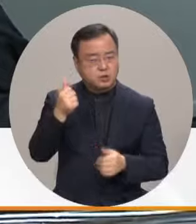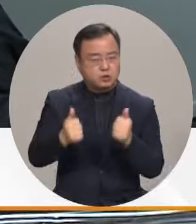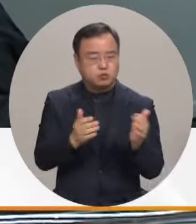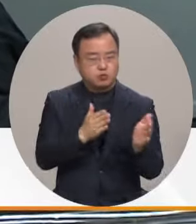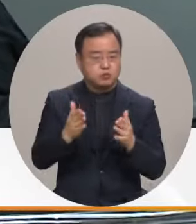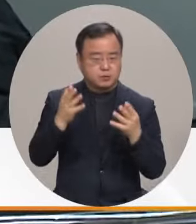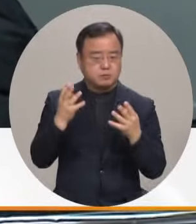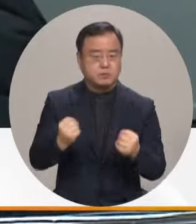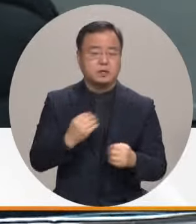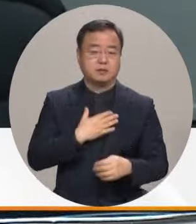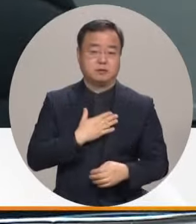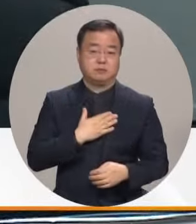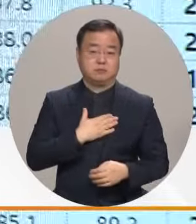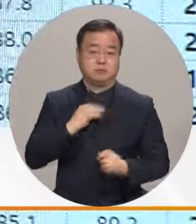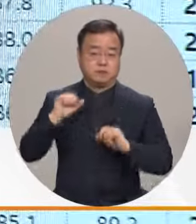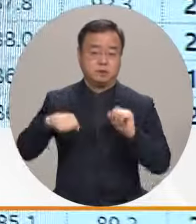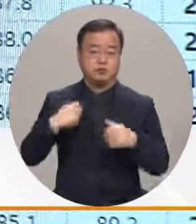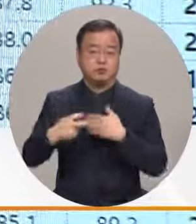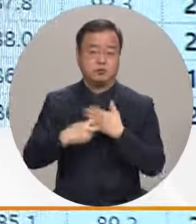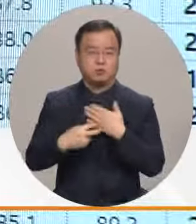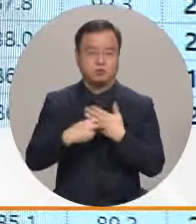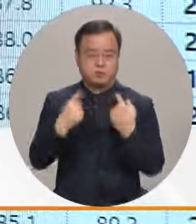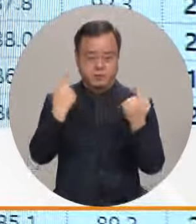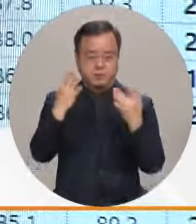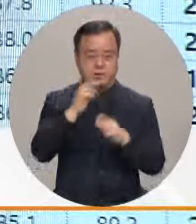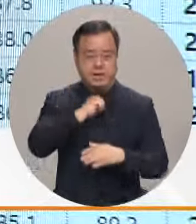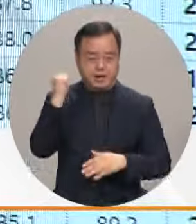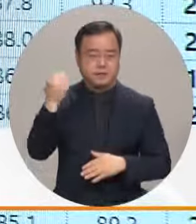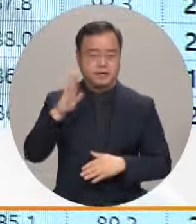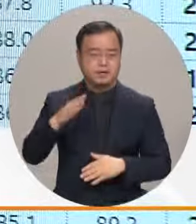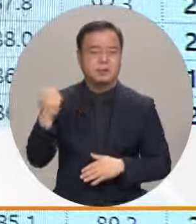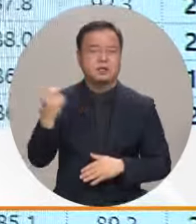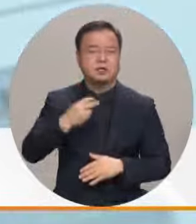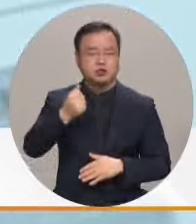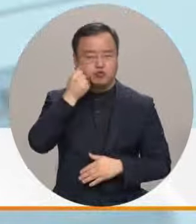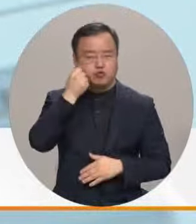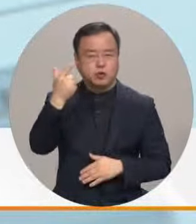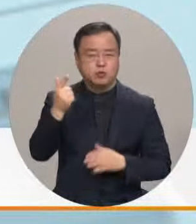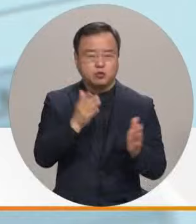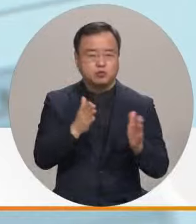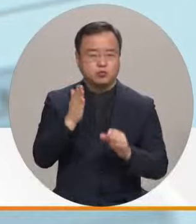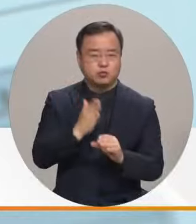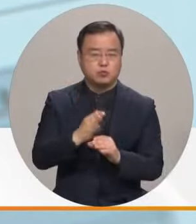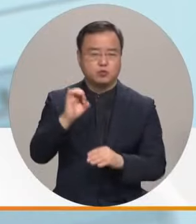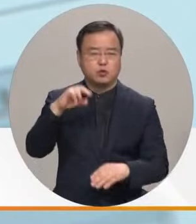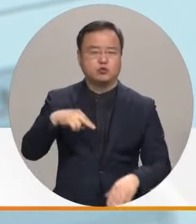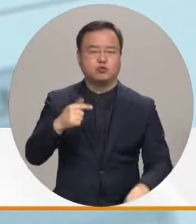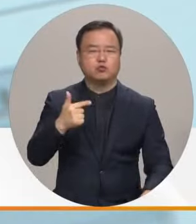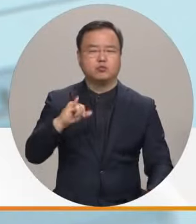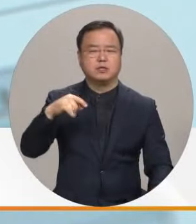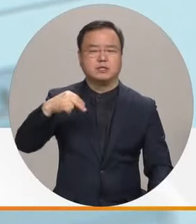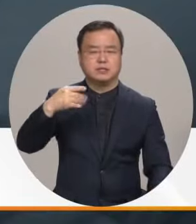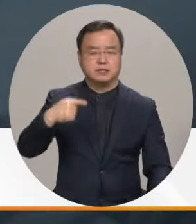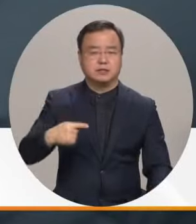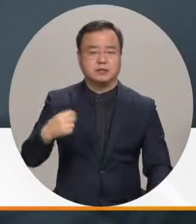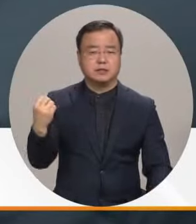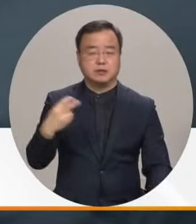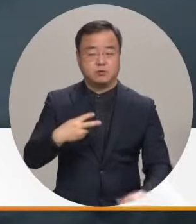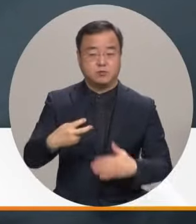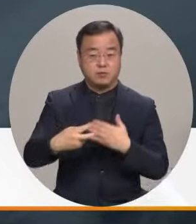수의대 합격했습니다만 어쨌든 반수를 하려고 준비하고 있고 유니스트, 그다음에 한의대에서 또 이제 의대